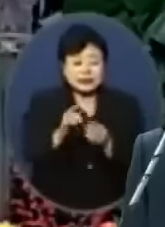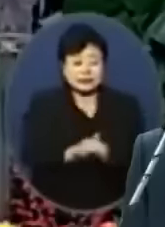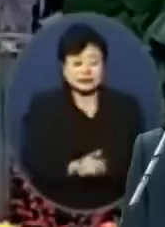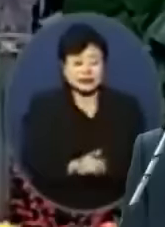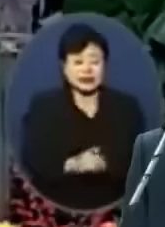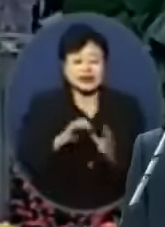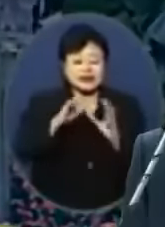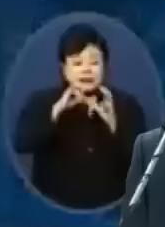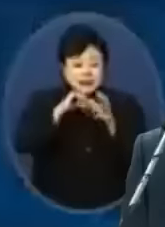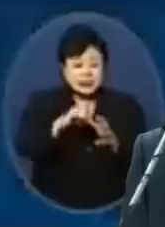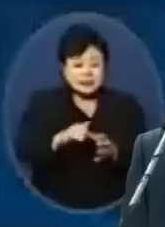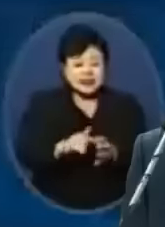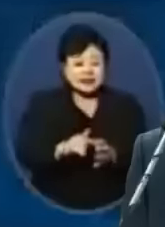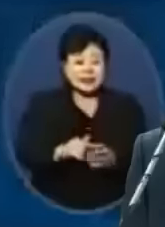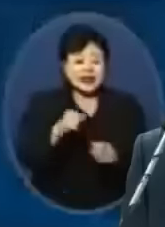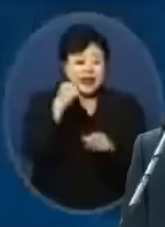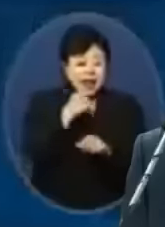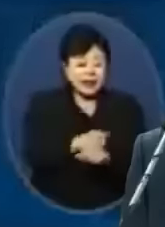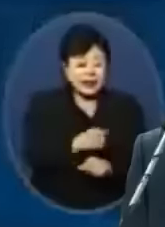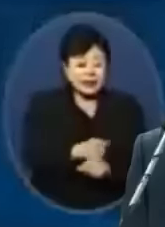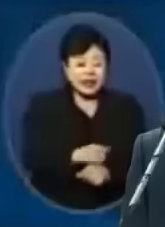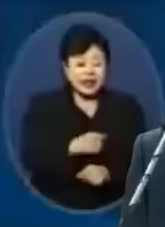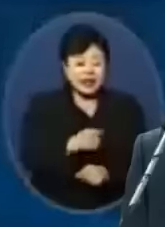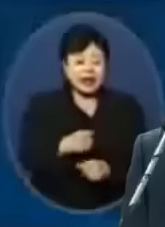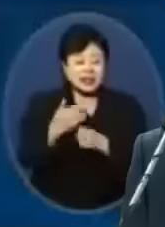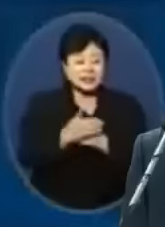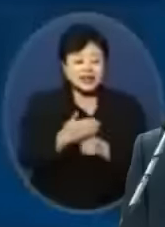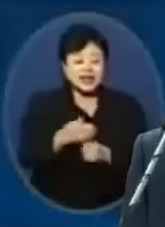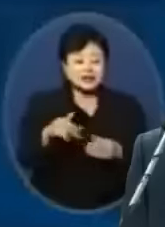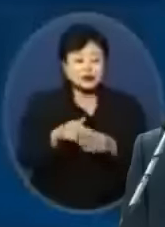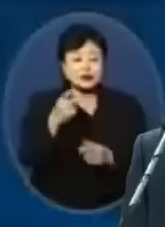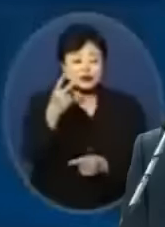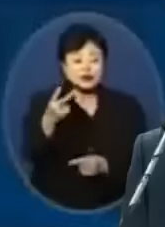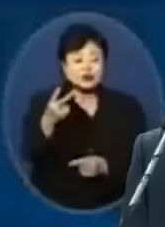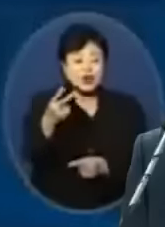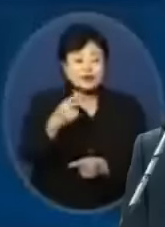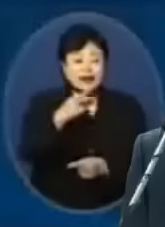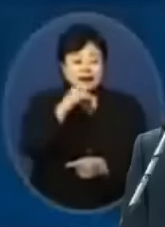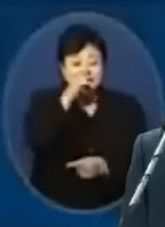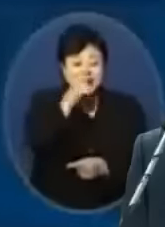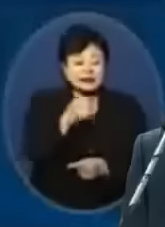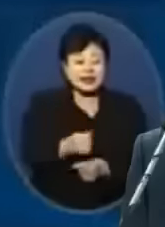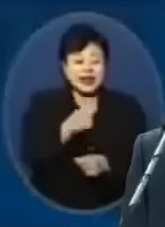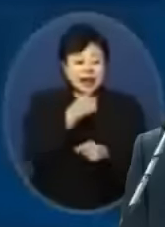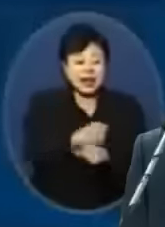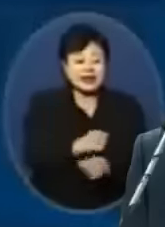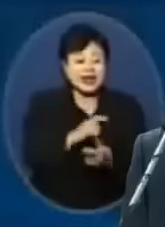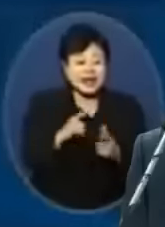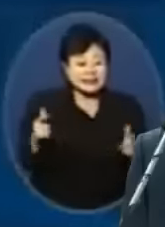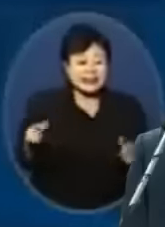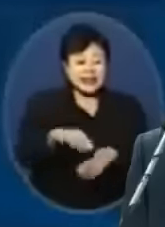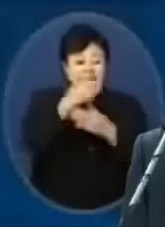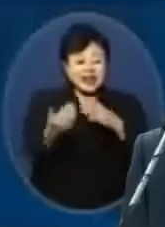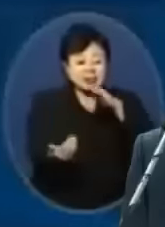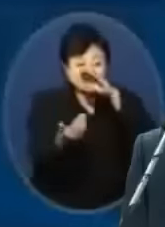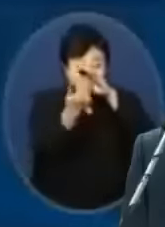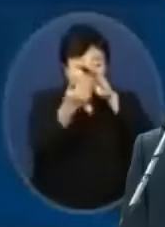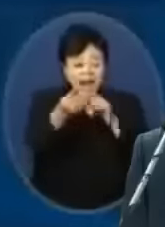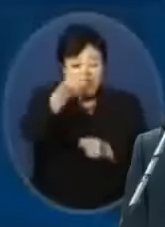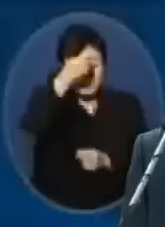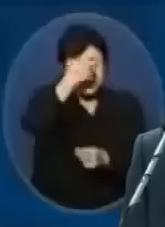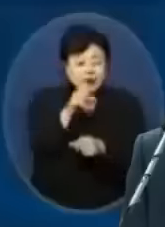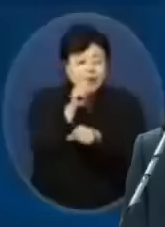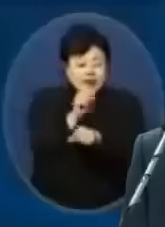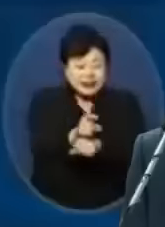이 세상에는 하라의 종교와 은혜의 종교 두 개의 종교만 있다. 그런데 하라가 아니라 다 이루었다 하는